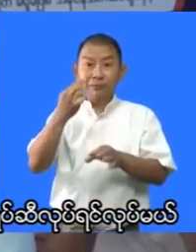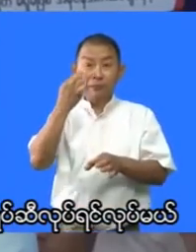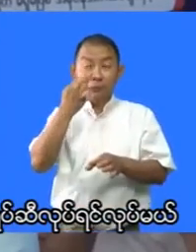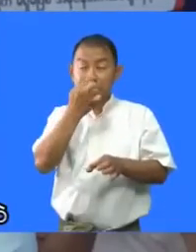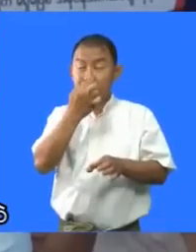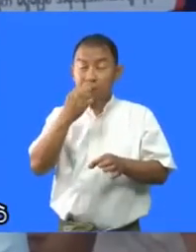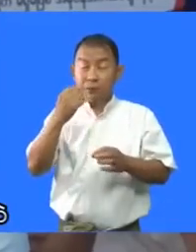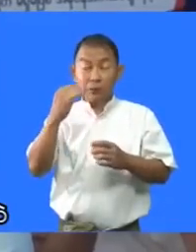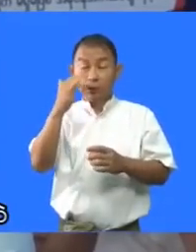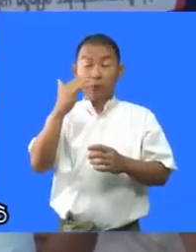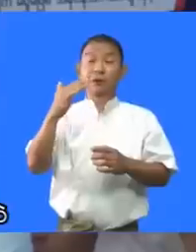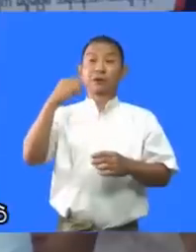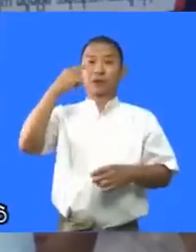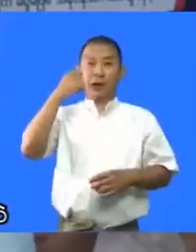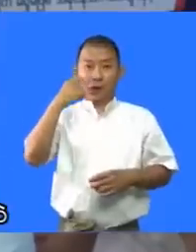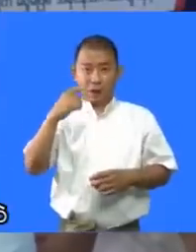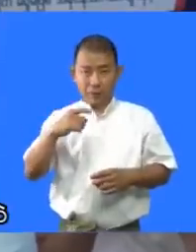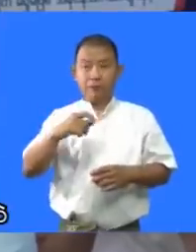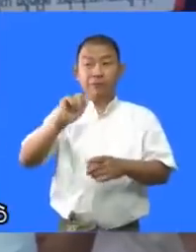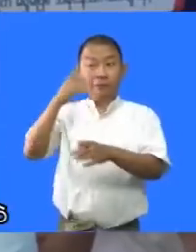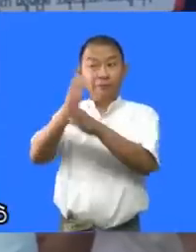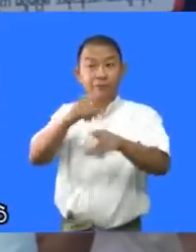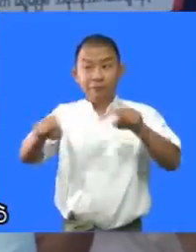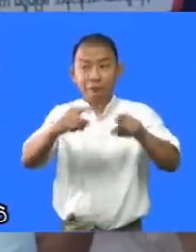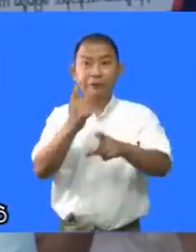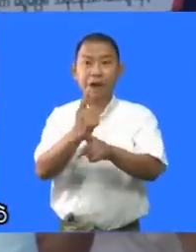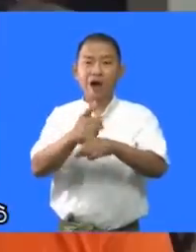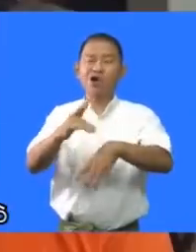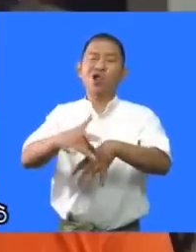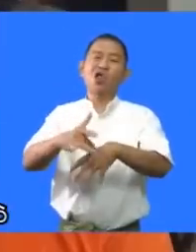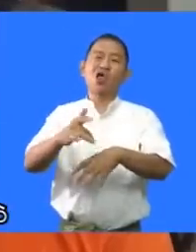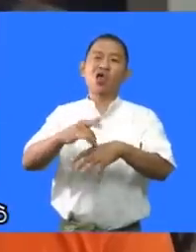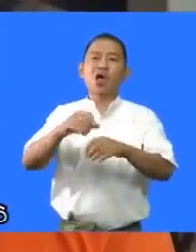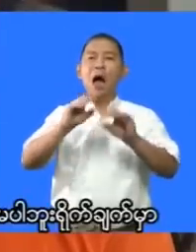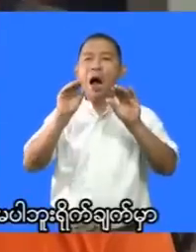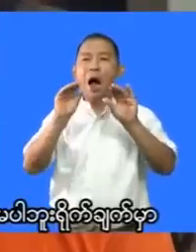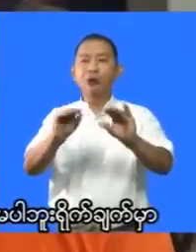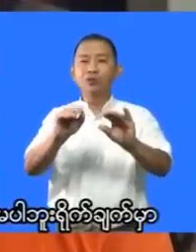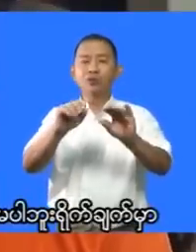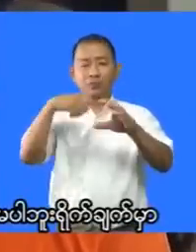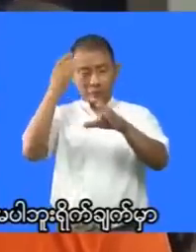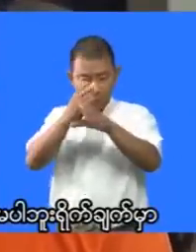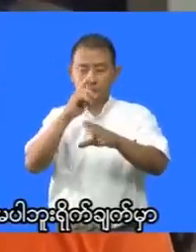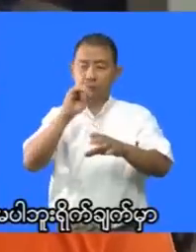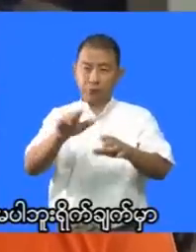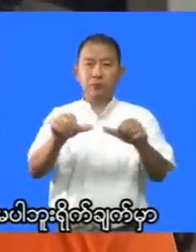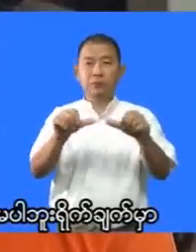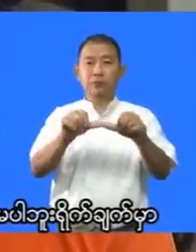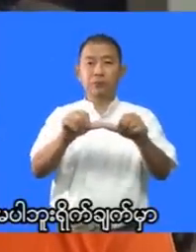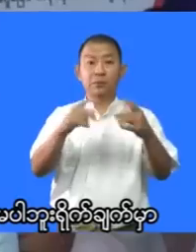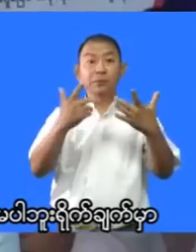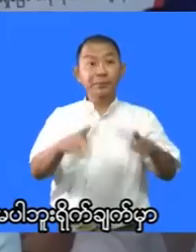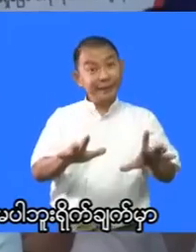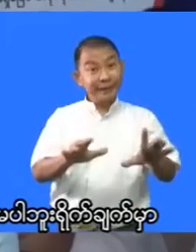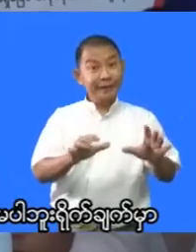တ်စီလို့ရလို့မတောင်းဘူးမျက်စိထဲလိုက်မယ်ငိုးမယ်ကျွန်တော်ပြောတာရှင်နေဒါရိုက်တာလည်းရှင်းပါတယ်ကျွန်တော်အလှူရိုက်သူလိုပဲကျွန်တော် 4 round နဲ့ comment ဒါပဲရိုက်လိုက်မှာပဲ